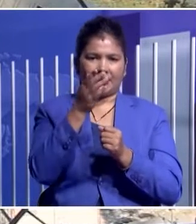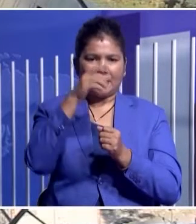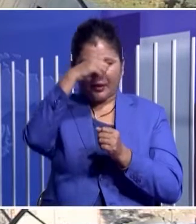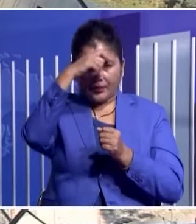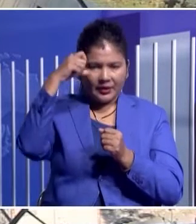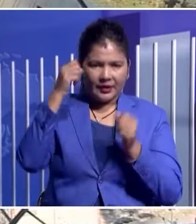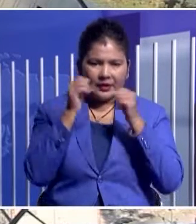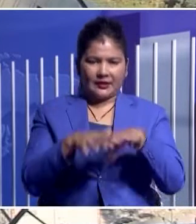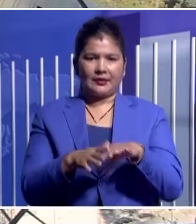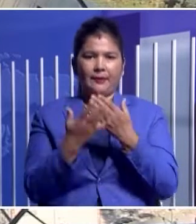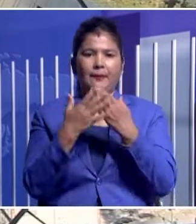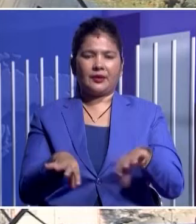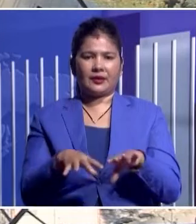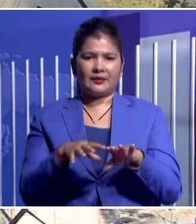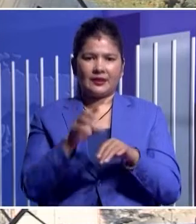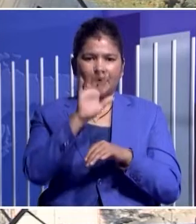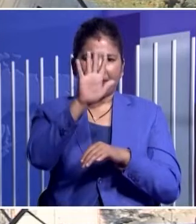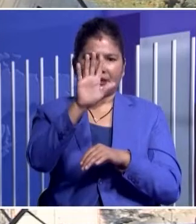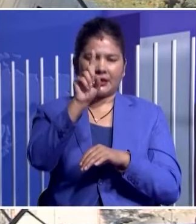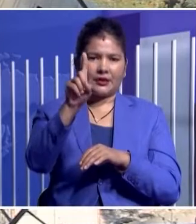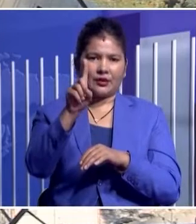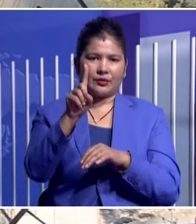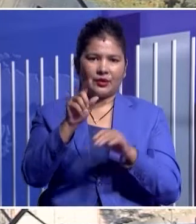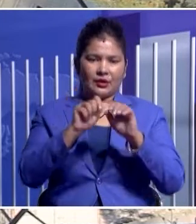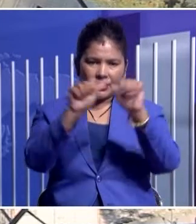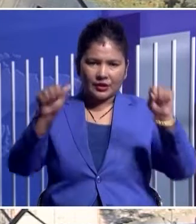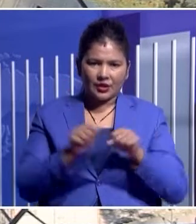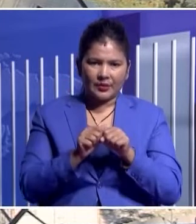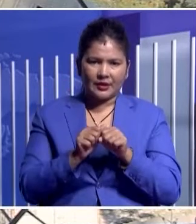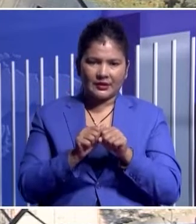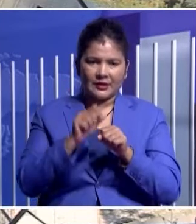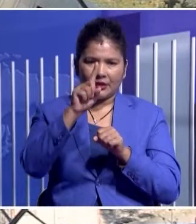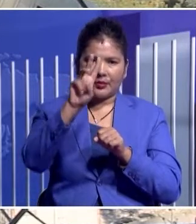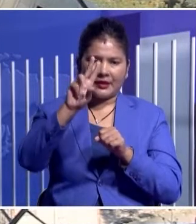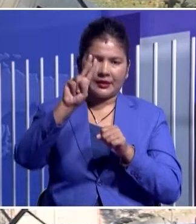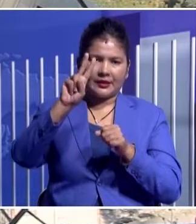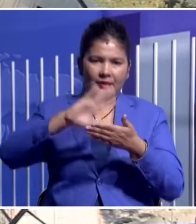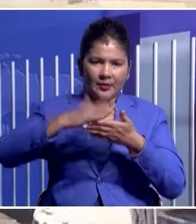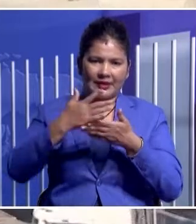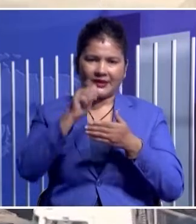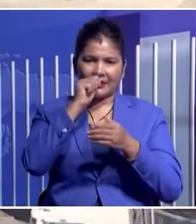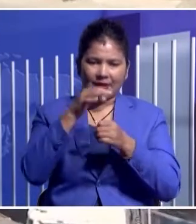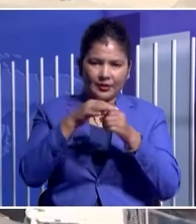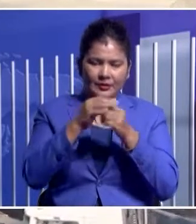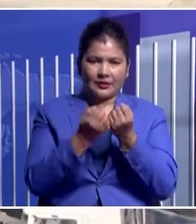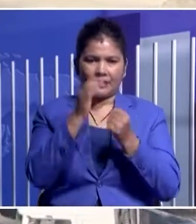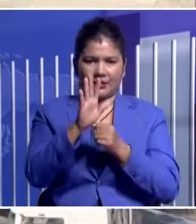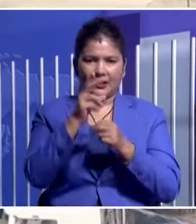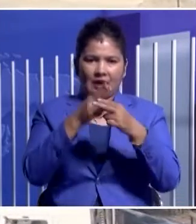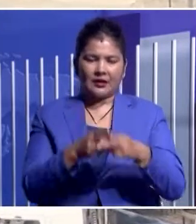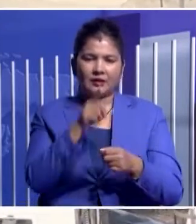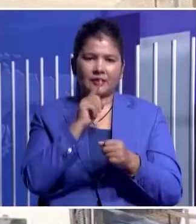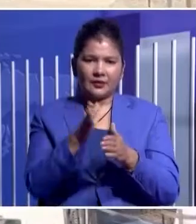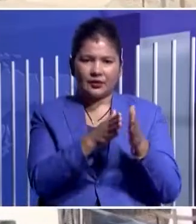बाँके जिल्लाका करिब 51,000 हेक्टर जमिनमा 12 महिना सिँचाइ सुविधा उपलब्ध गराउनेछ। तर आगामी आर्थिक वर्षमा पनि यो